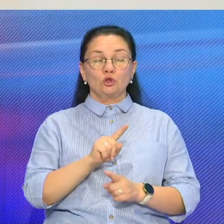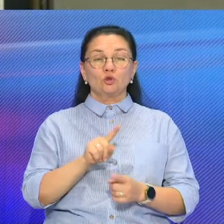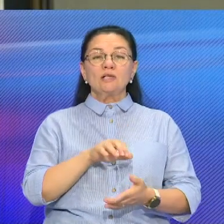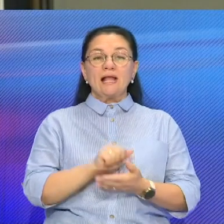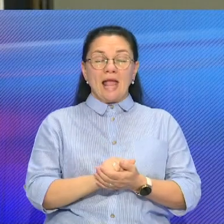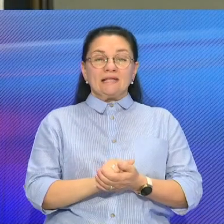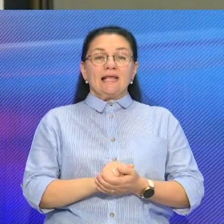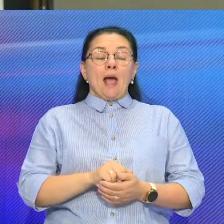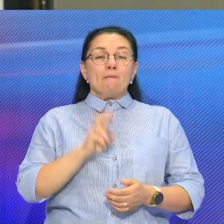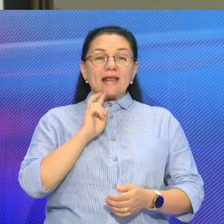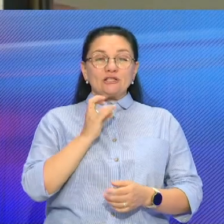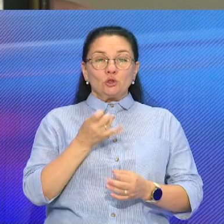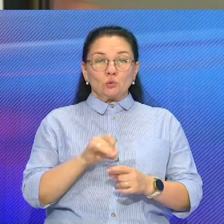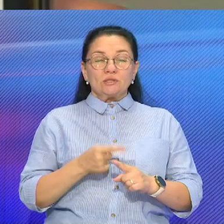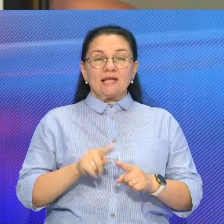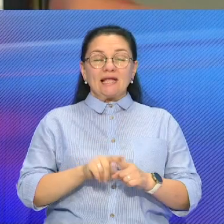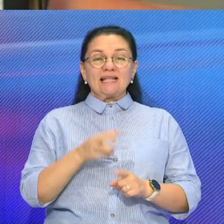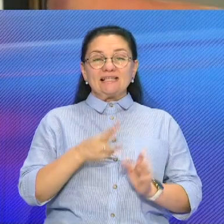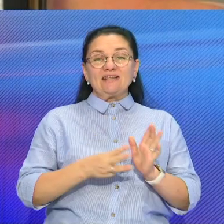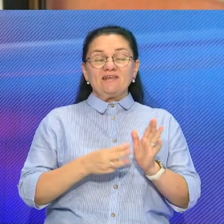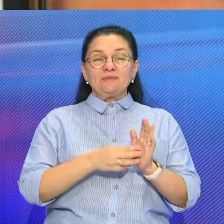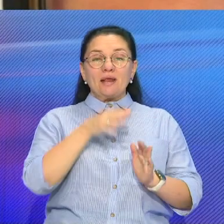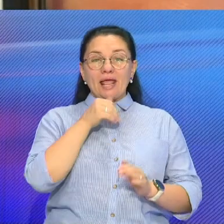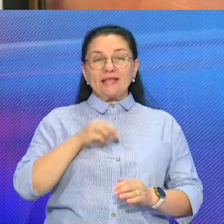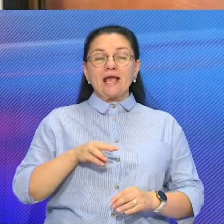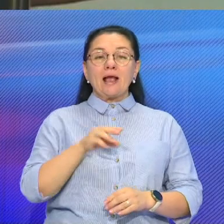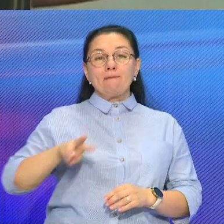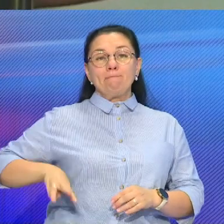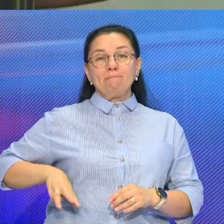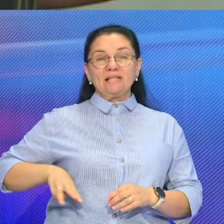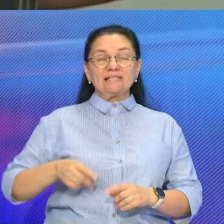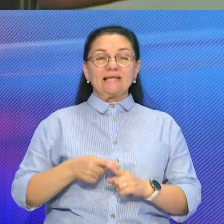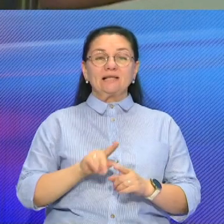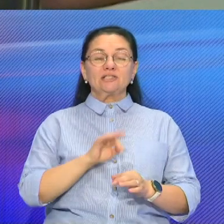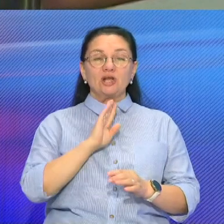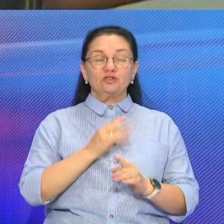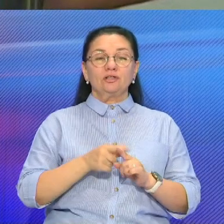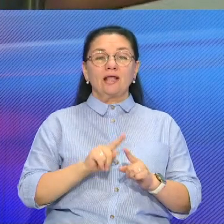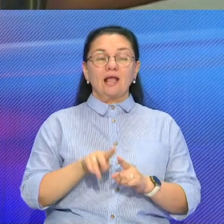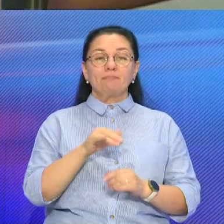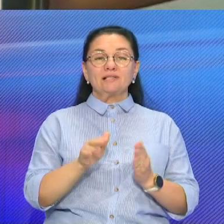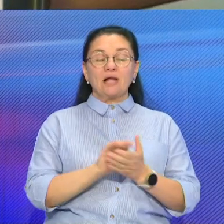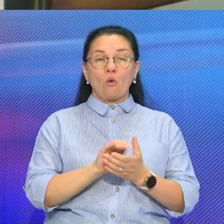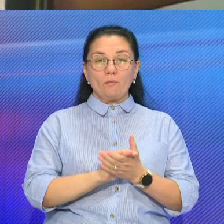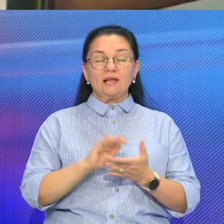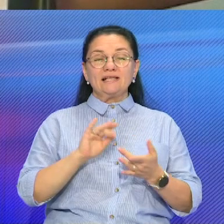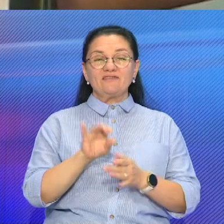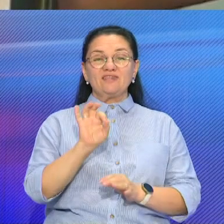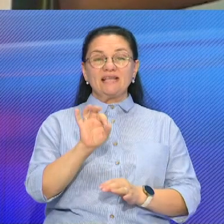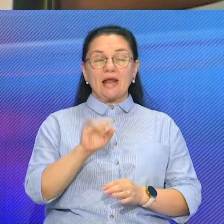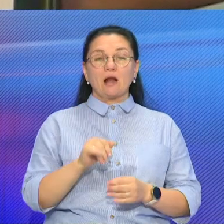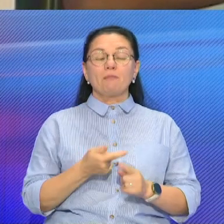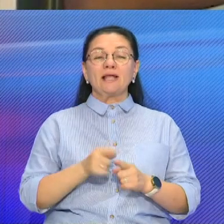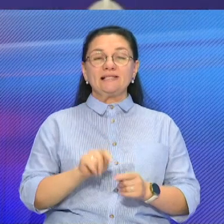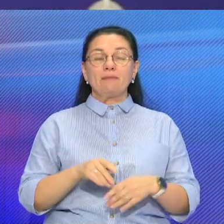проституцией 23- и 38-летних минчанок. Они познакомились с девушками в соответствующем телеграм-канале, где и предложили